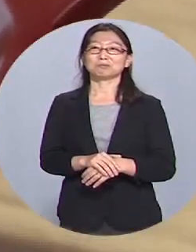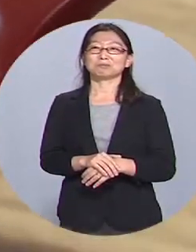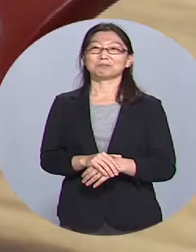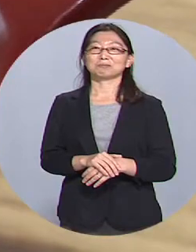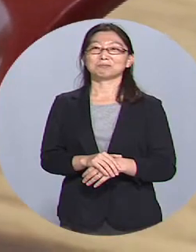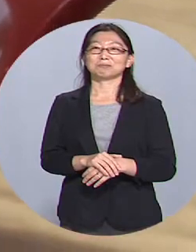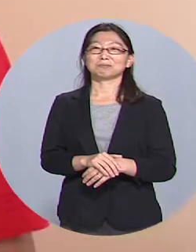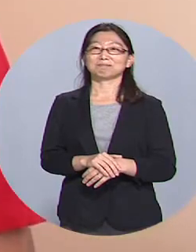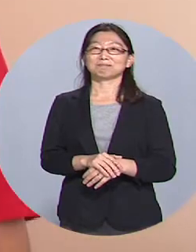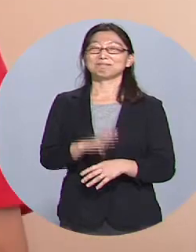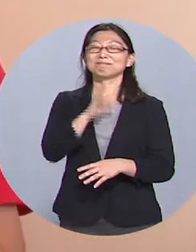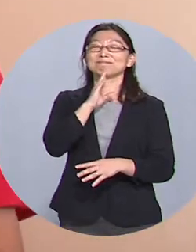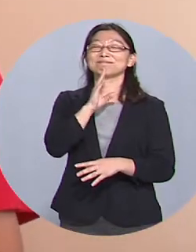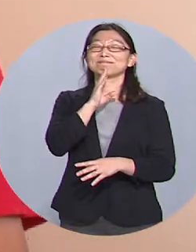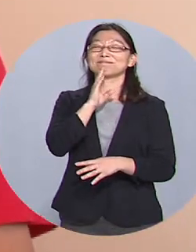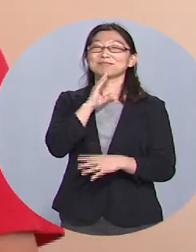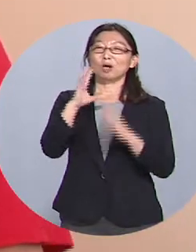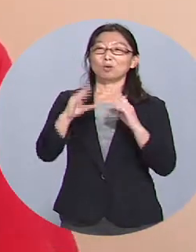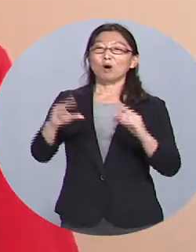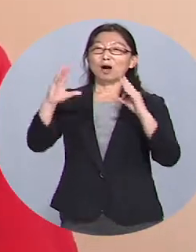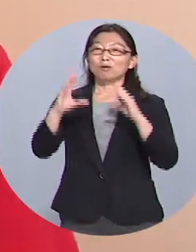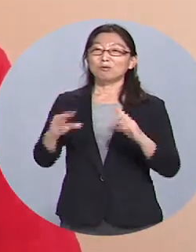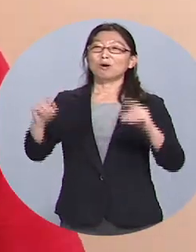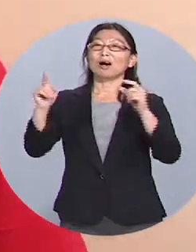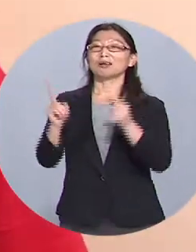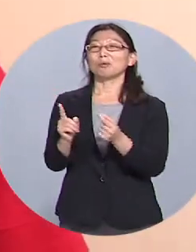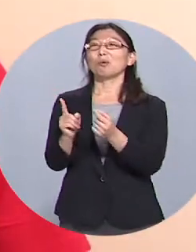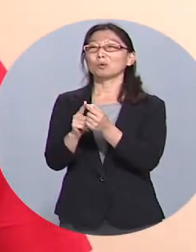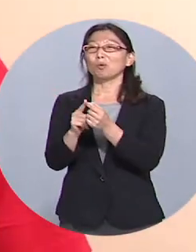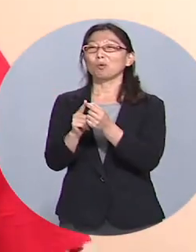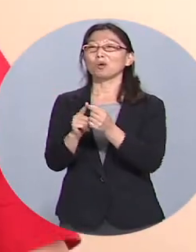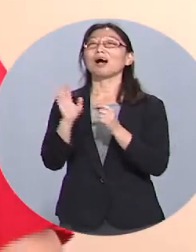おー、 本当にふわふわなんですよ。